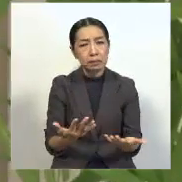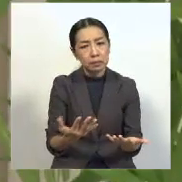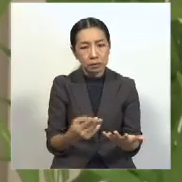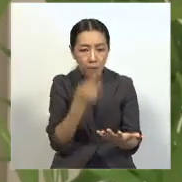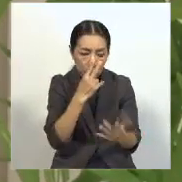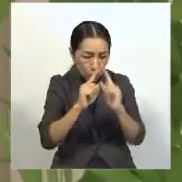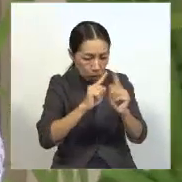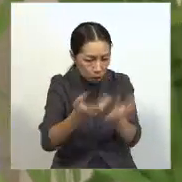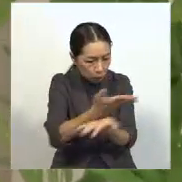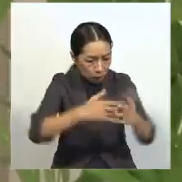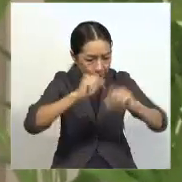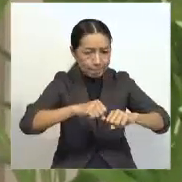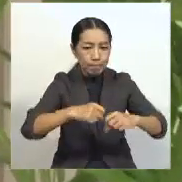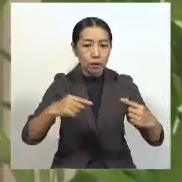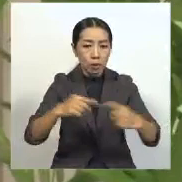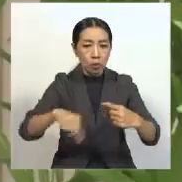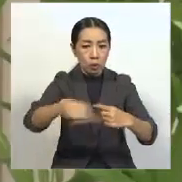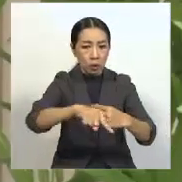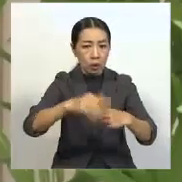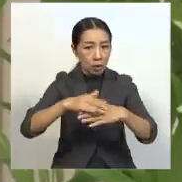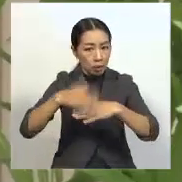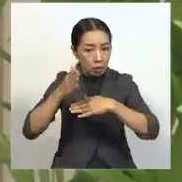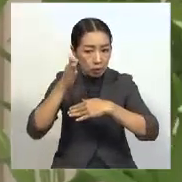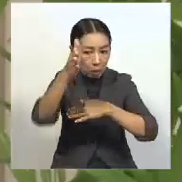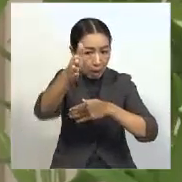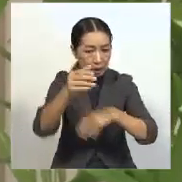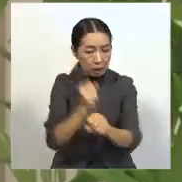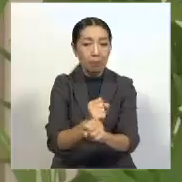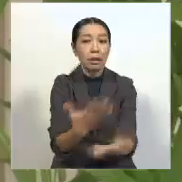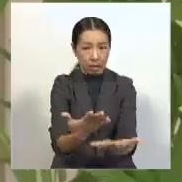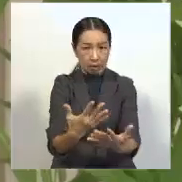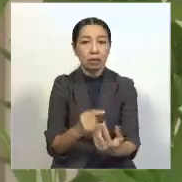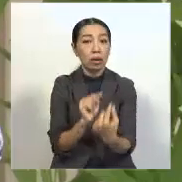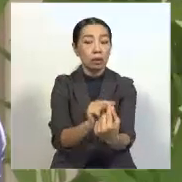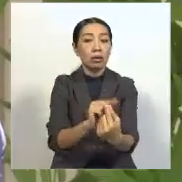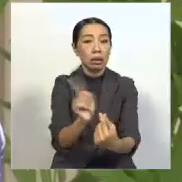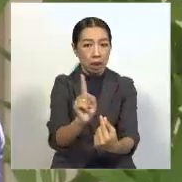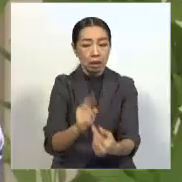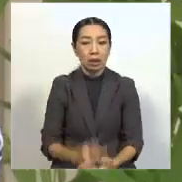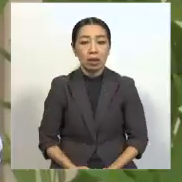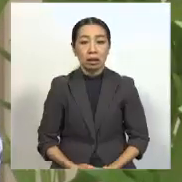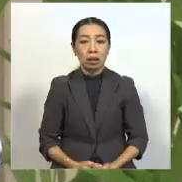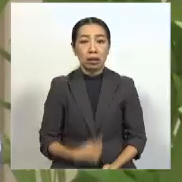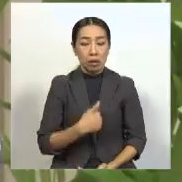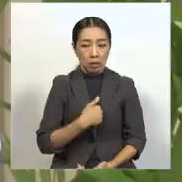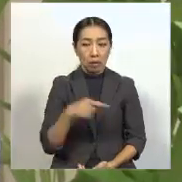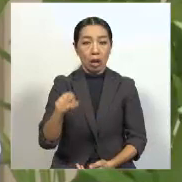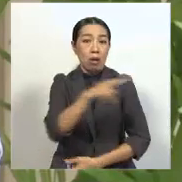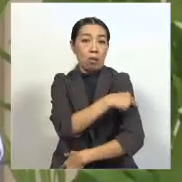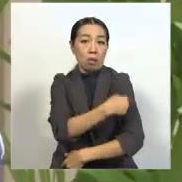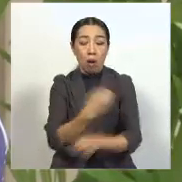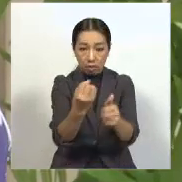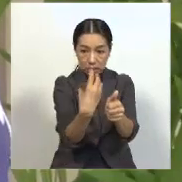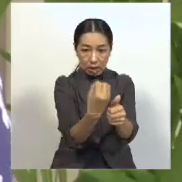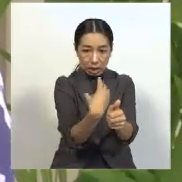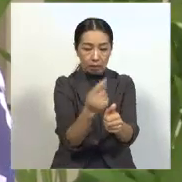ข้อตกลงว่าในการดูแลต่อจากเหตุการณ์เกิดขึ้นจะทำยังไงคราวนี้ก็ได้รับคำแนะนำมาว่